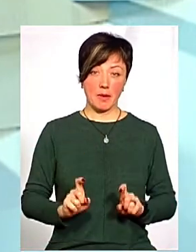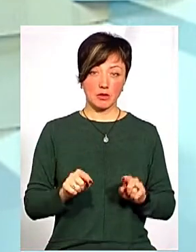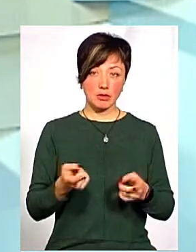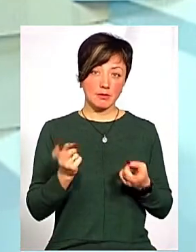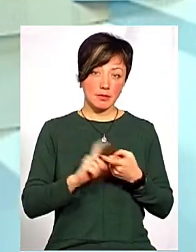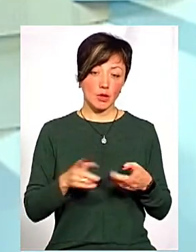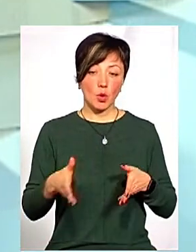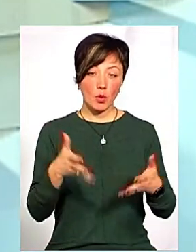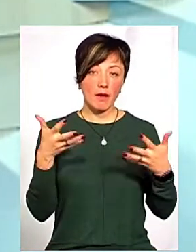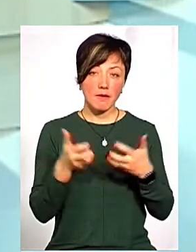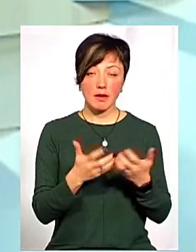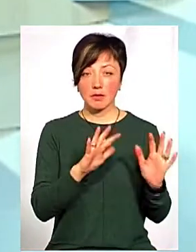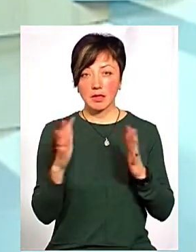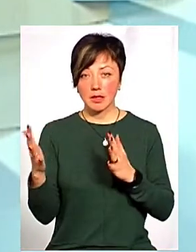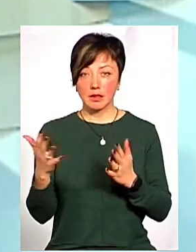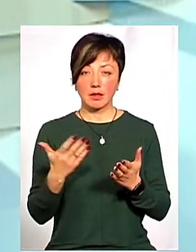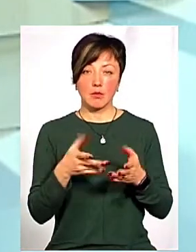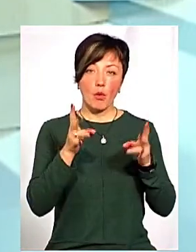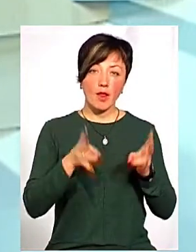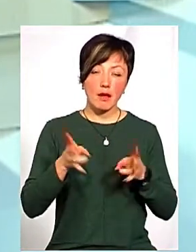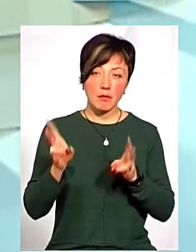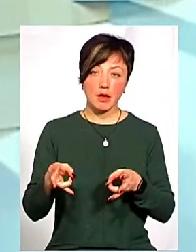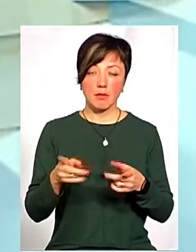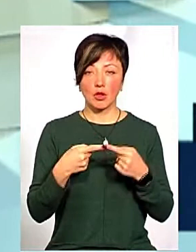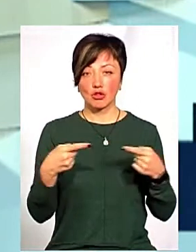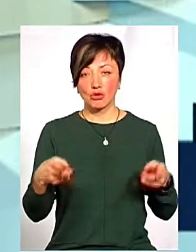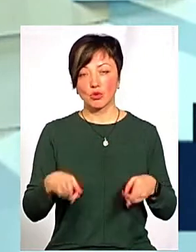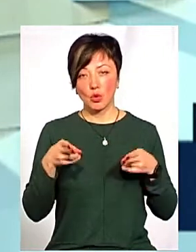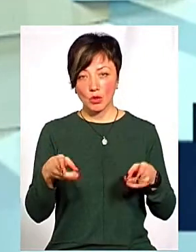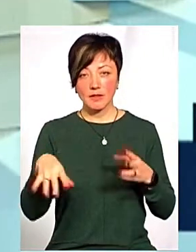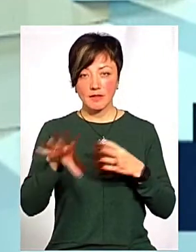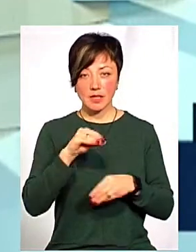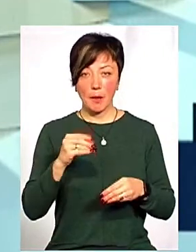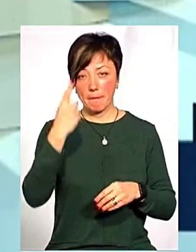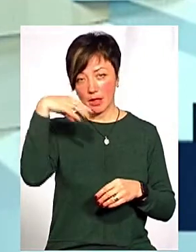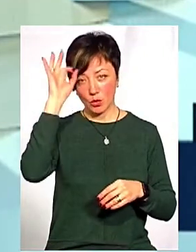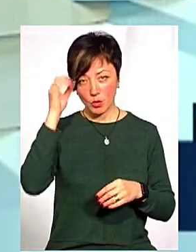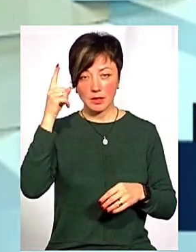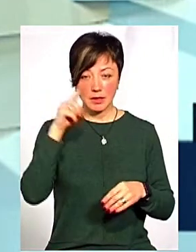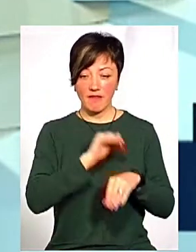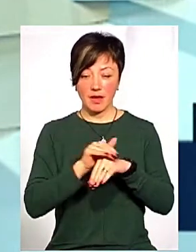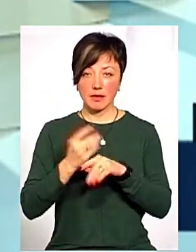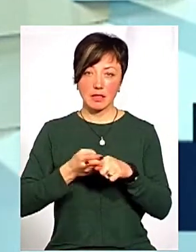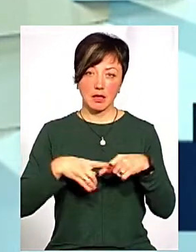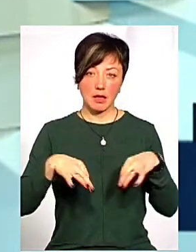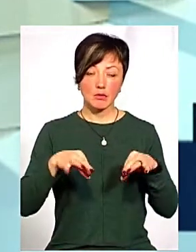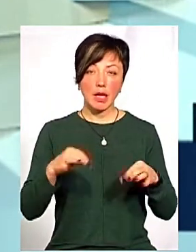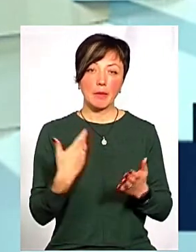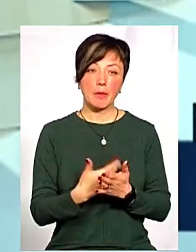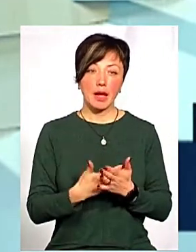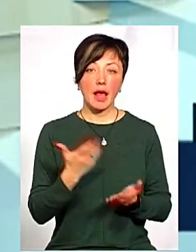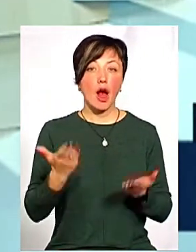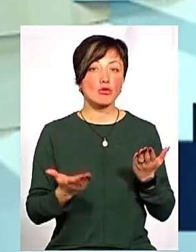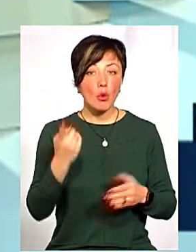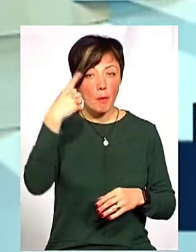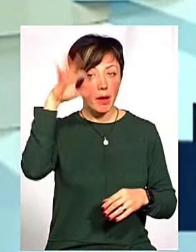до якихось там дорожньо-транспортних пригод зі з'їздом, з потерпілими, там інших злочинів. Тобто всі патрульні зорієнтовані на виявлення даних транспортних засобів. І, наприклад,